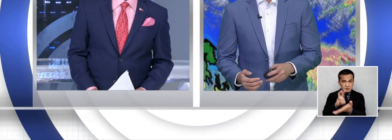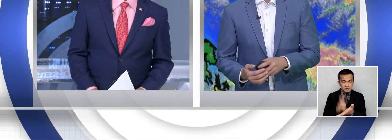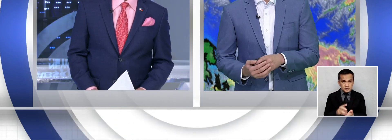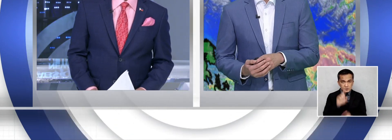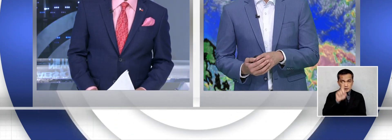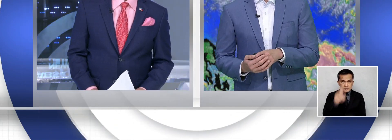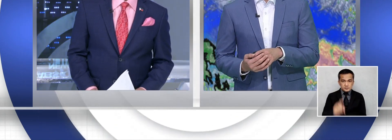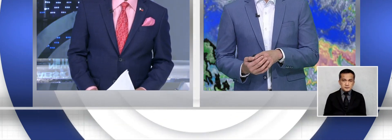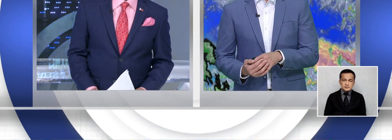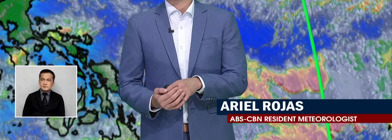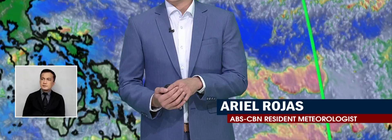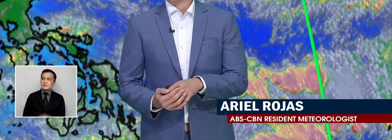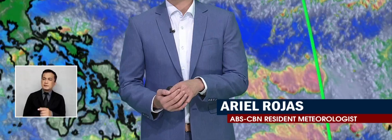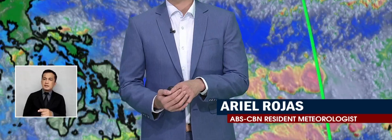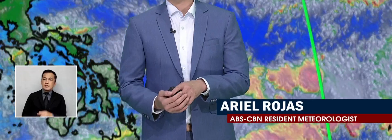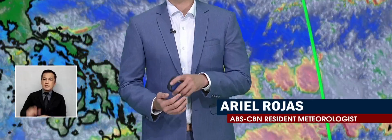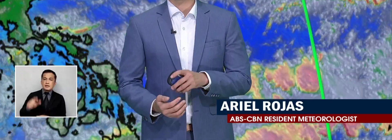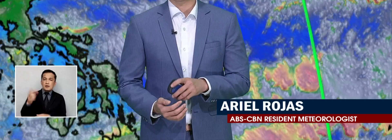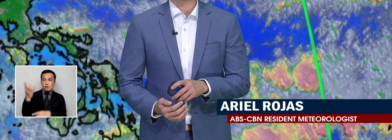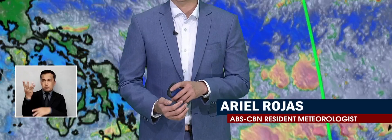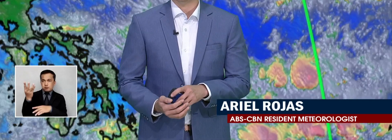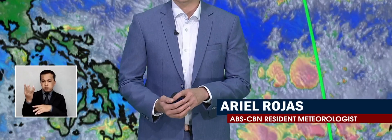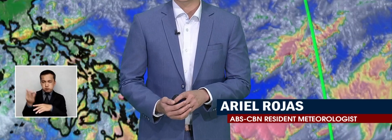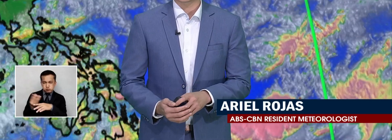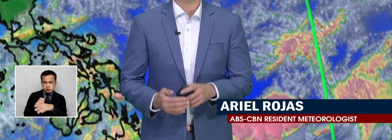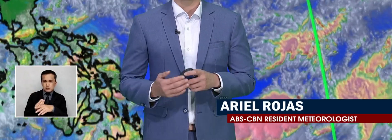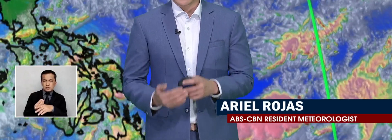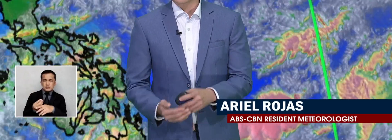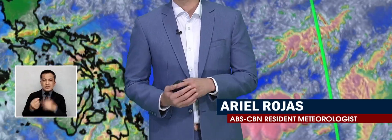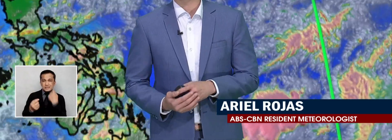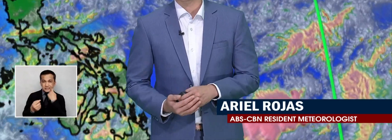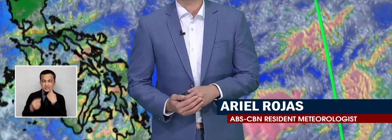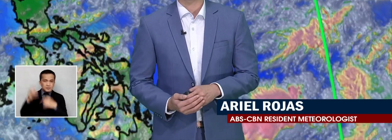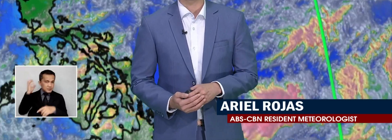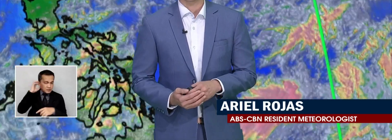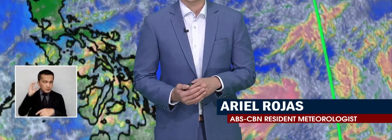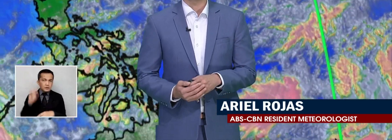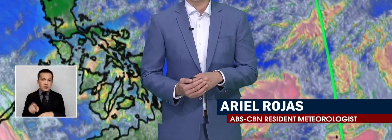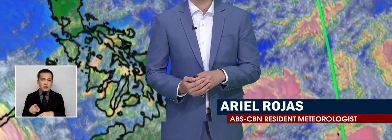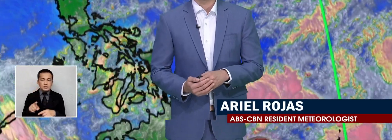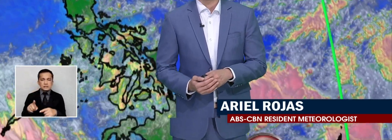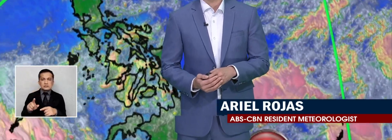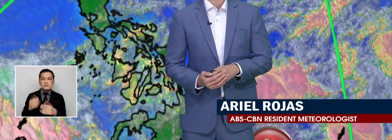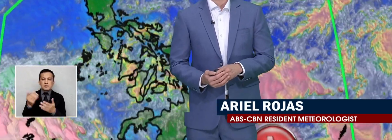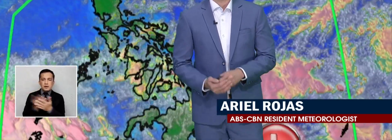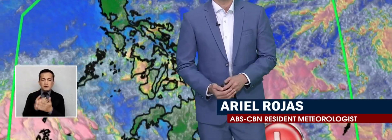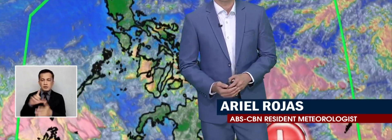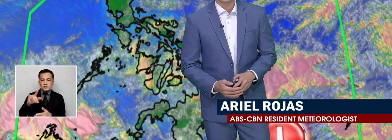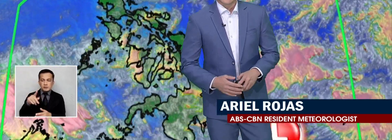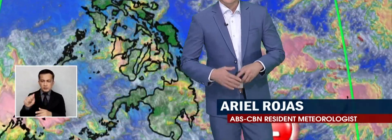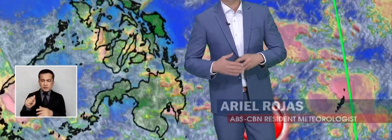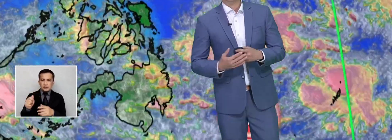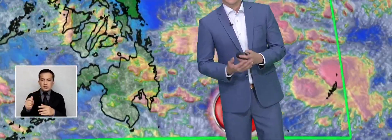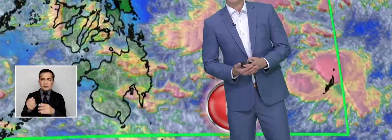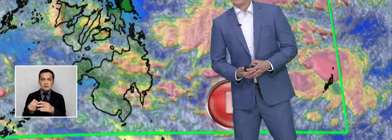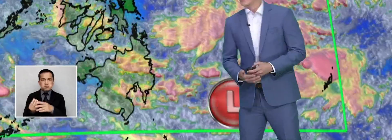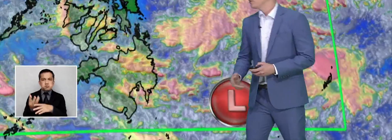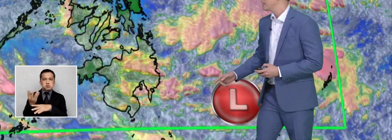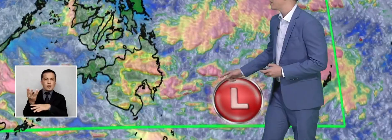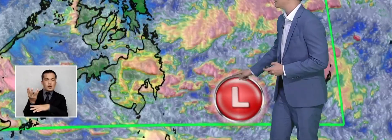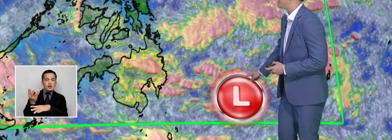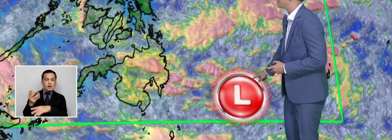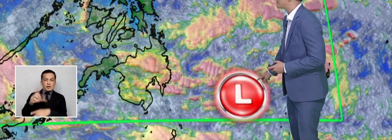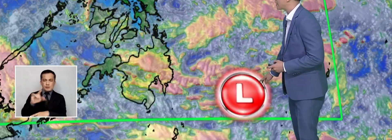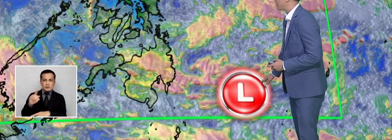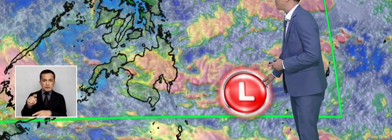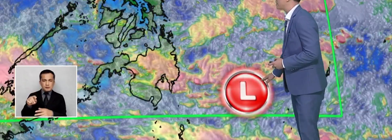Kabayan, nalusaw na ang low pressure area sa May Mindanao kaninang umaga, pero isang panibagong LPA naman ang nabuo. Ang bagong LPA ay